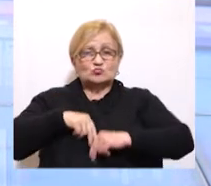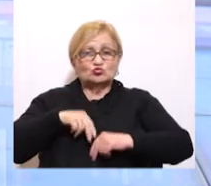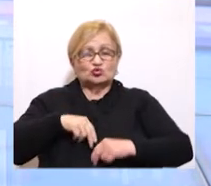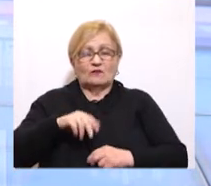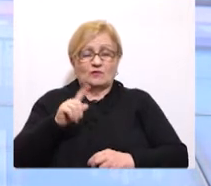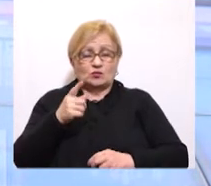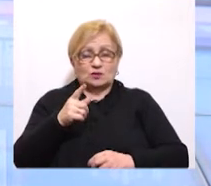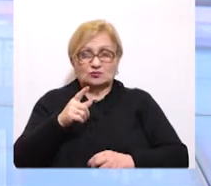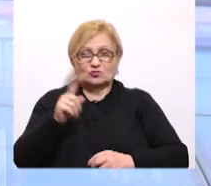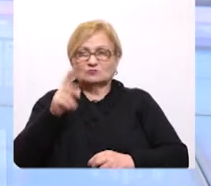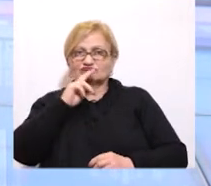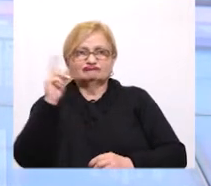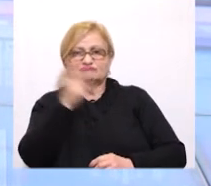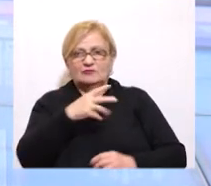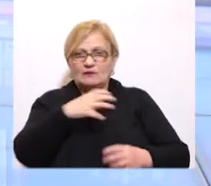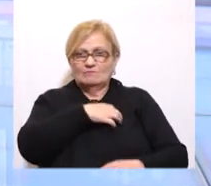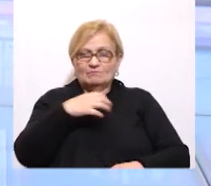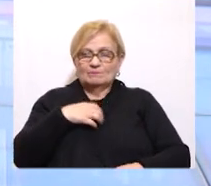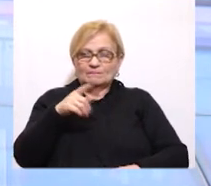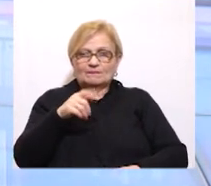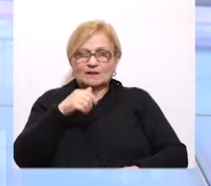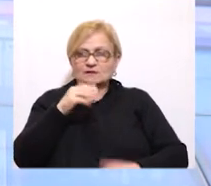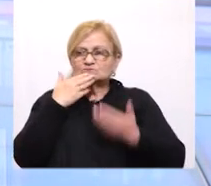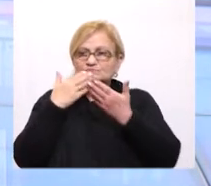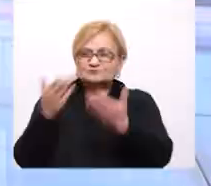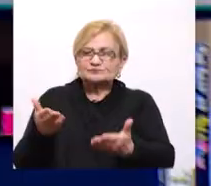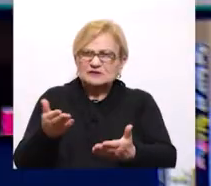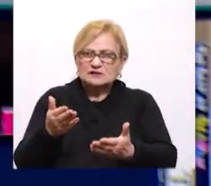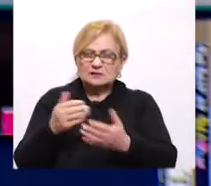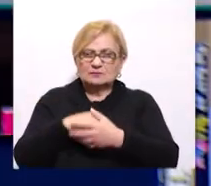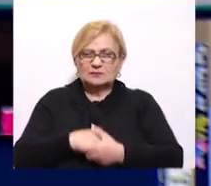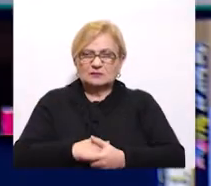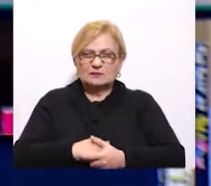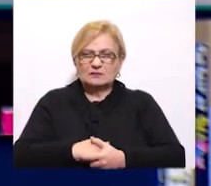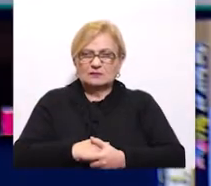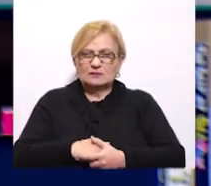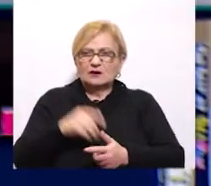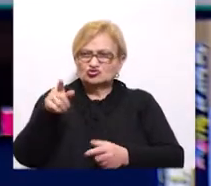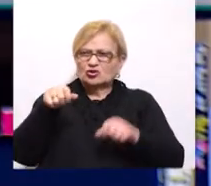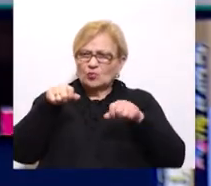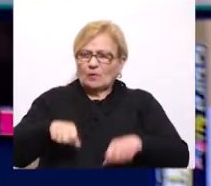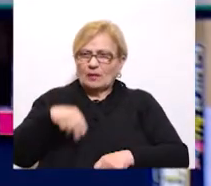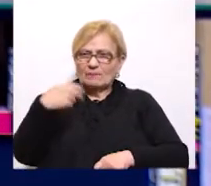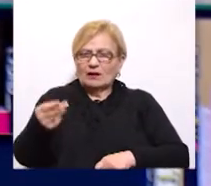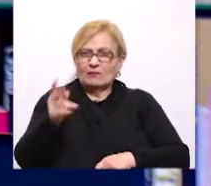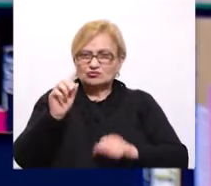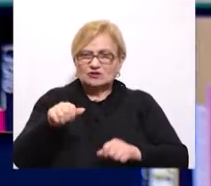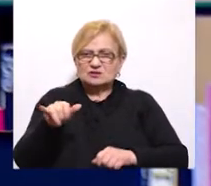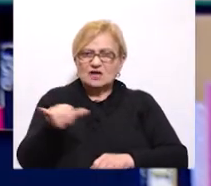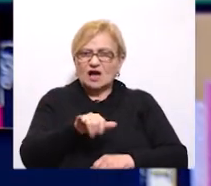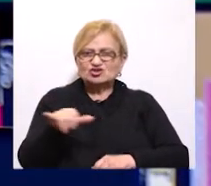დაასმინონ როგორც დამნაშავე. ჩაუსაფრდებიან და კითხავენ იესოს: ნებადართულია შაბათს